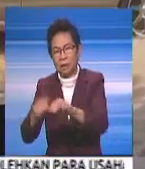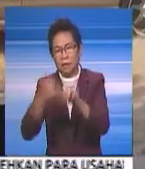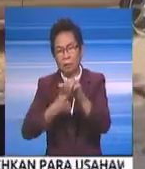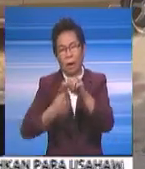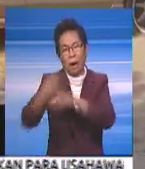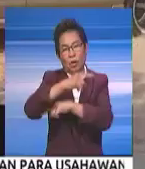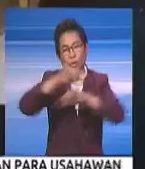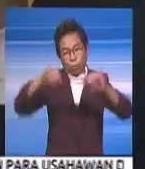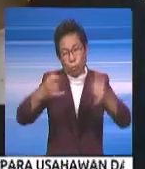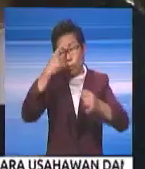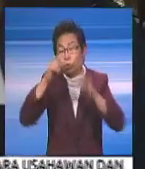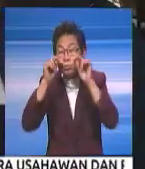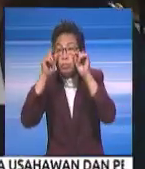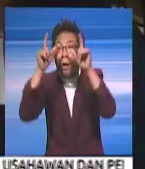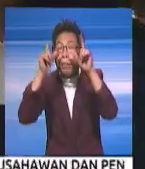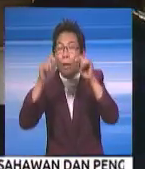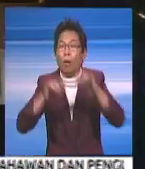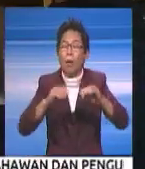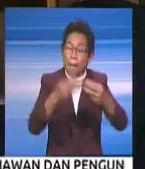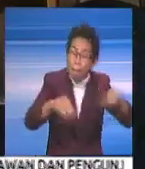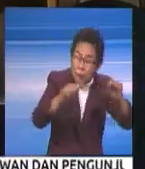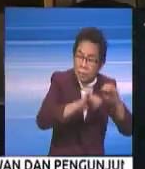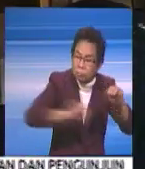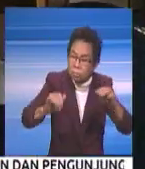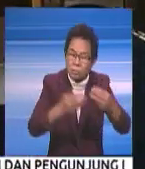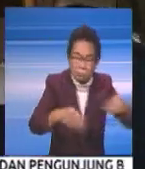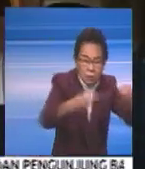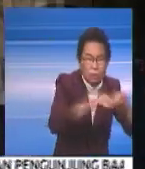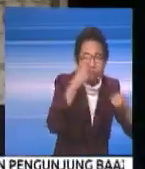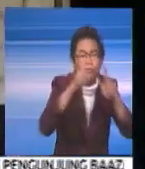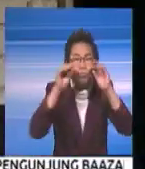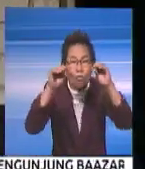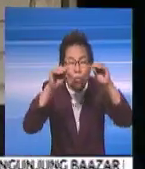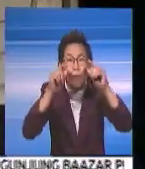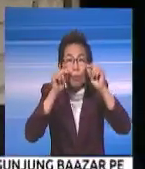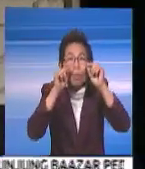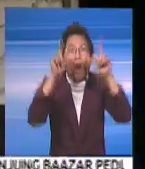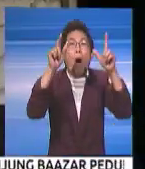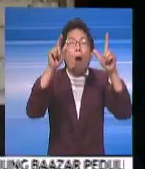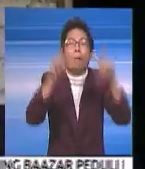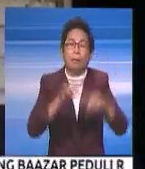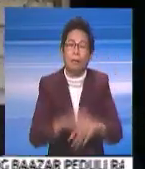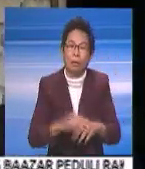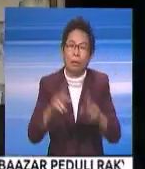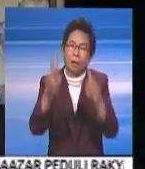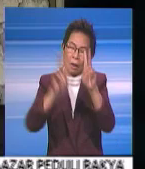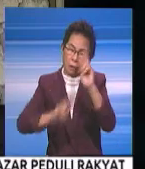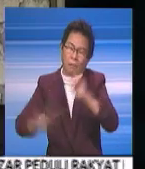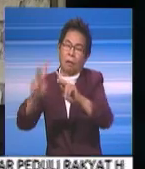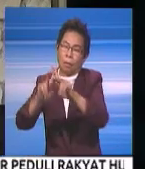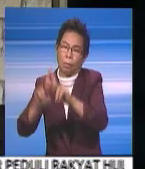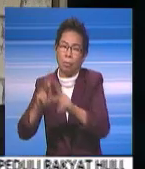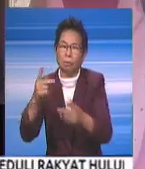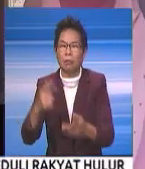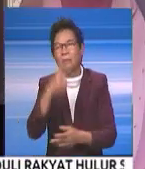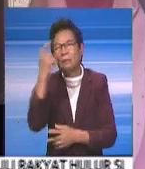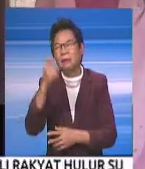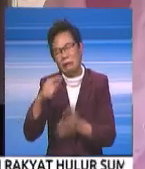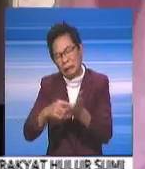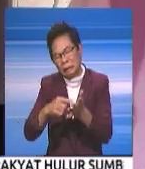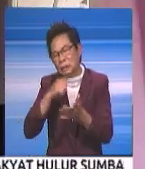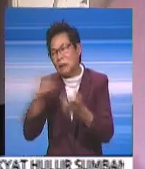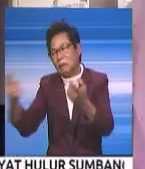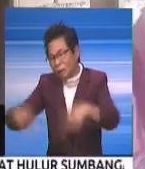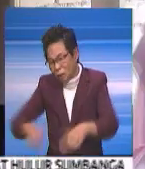Untuk memberi kesedaranlah kepada itu. Mengurangkan masalah. Tak ada kesalahan. Kadang-kadang dia tak ada, mungkin ada sebab tapi dia tak maklum